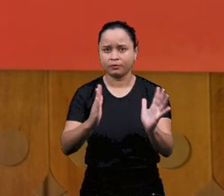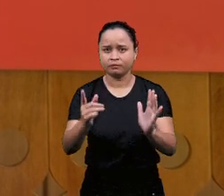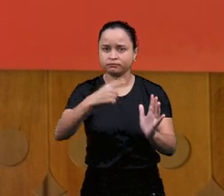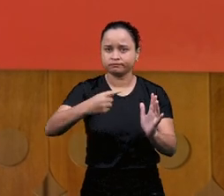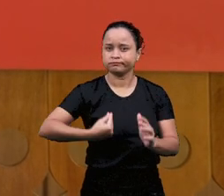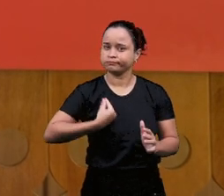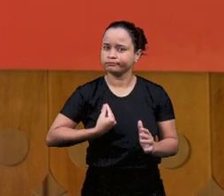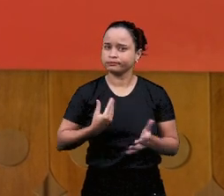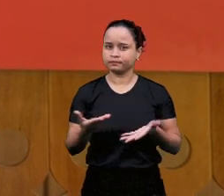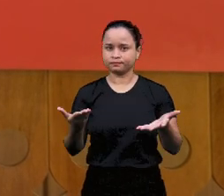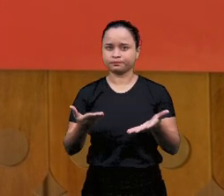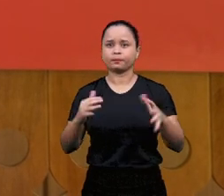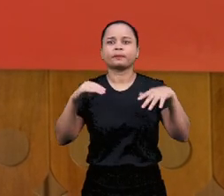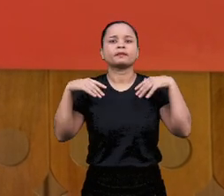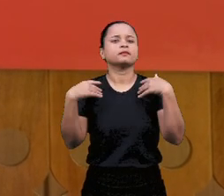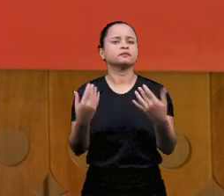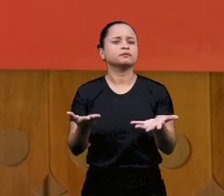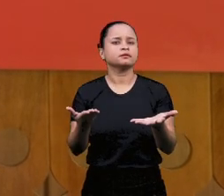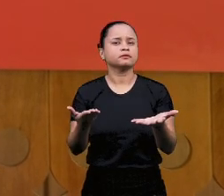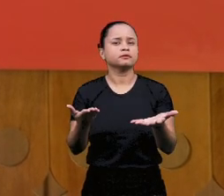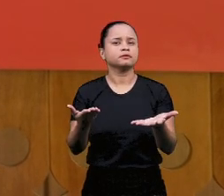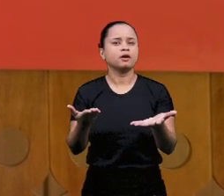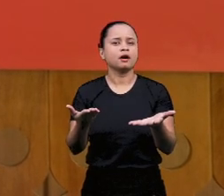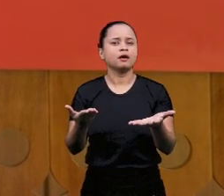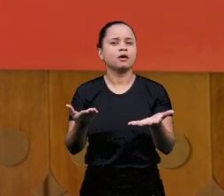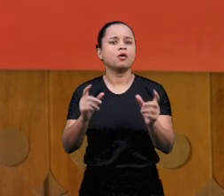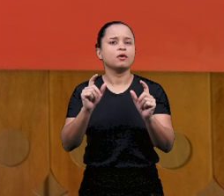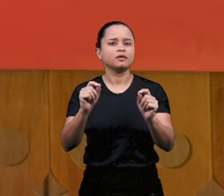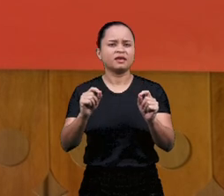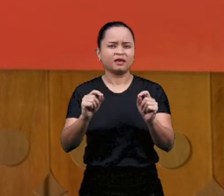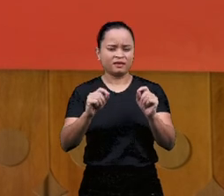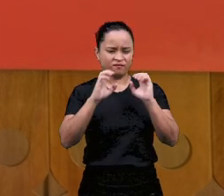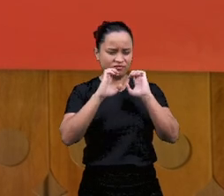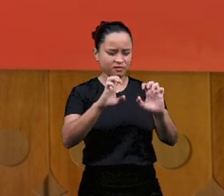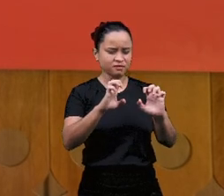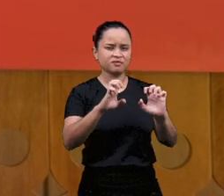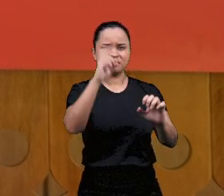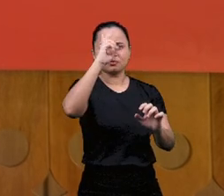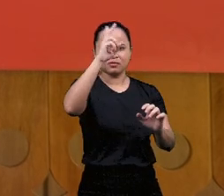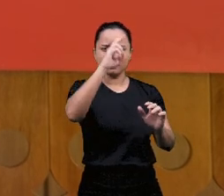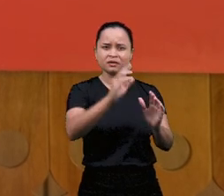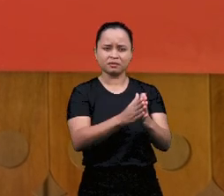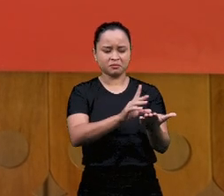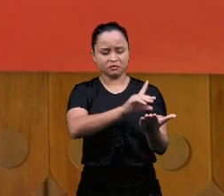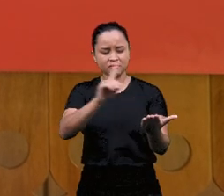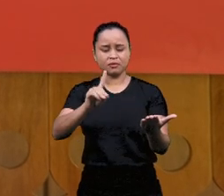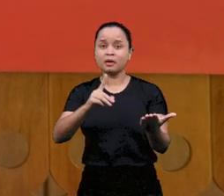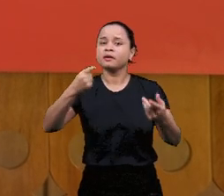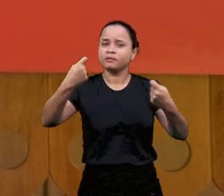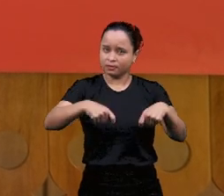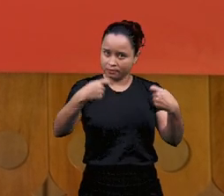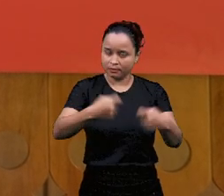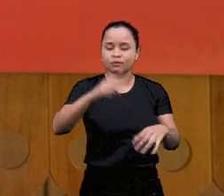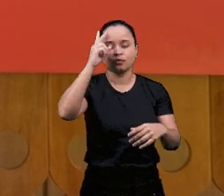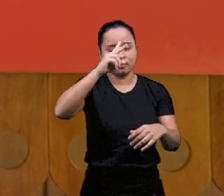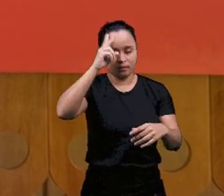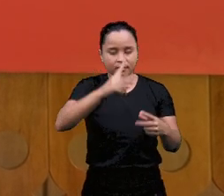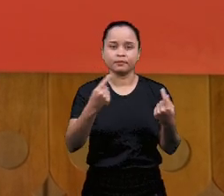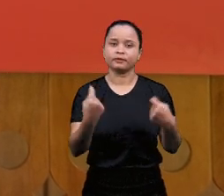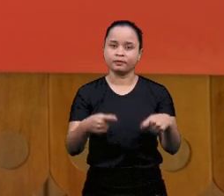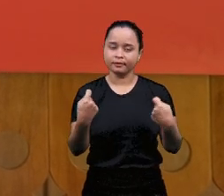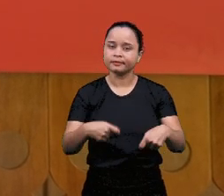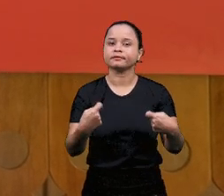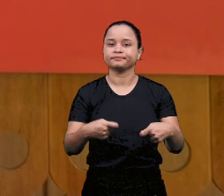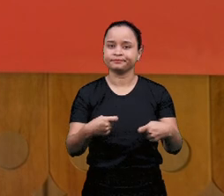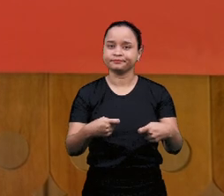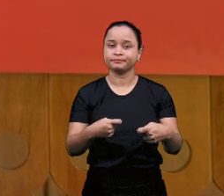histoire pour le moment que nous vivons maintenant. Donc, pourquoi l'évangile? Pourquoi donc une petite histoire de la Bible? Non, regardez, et